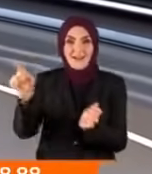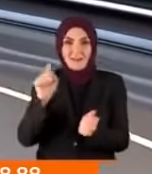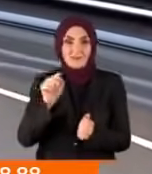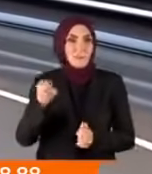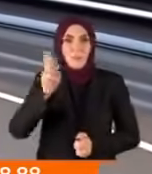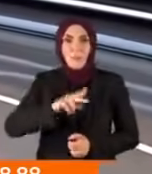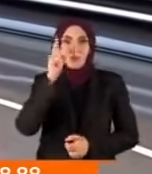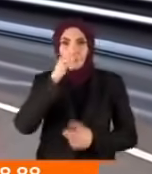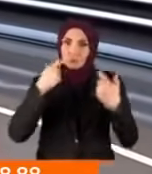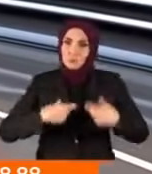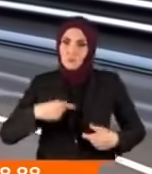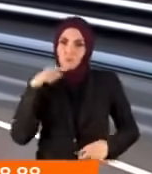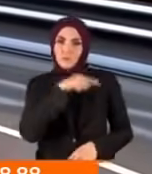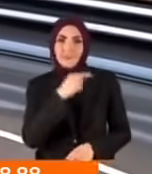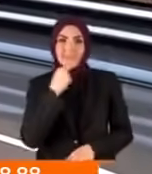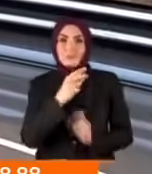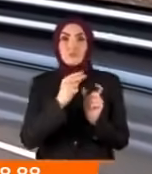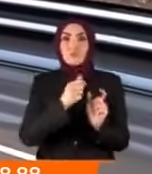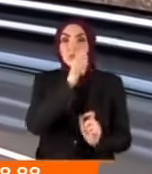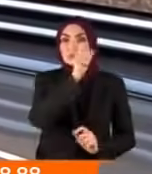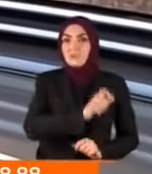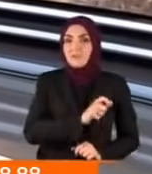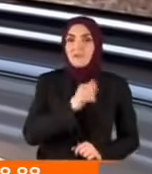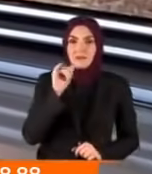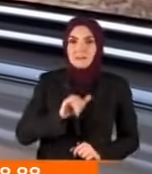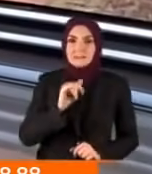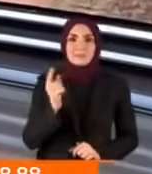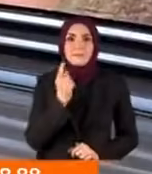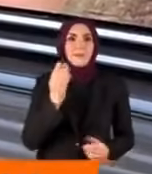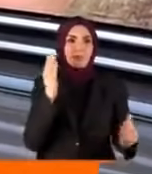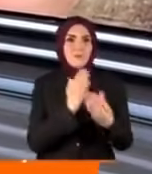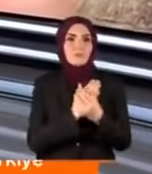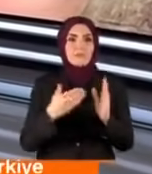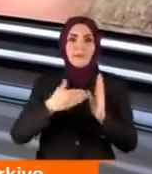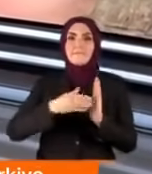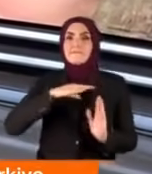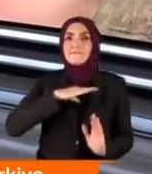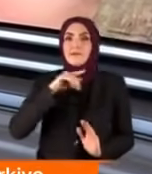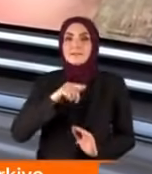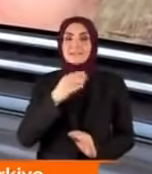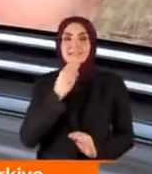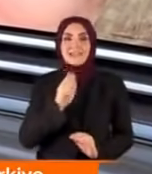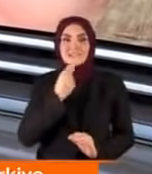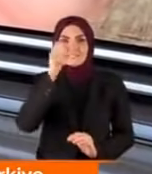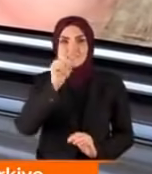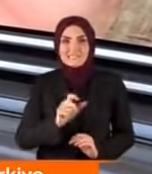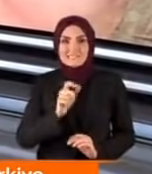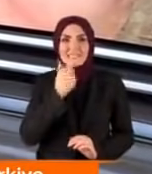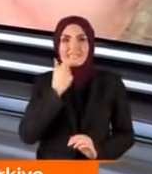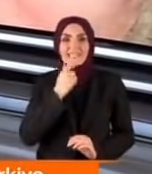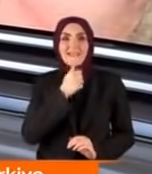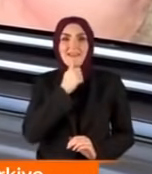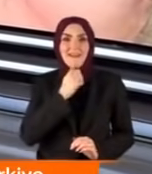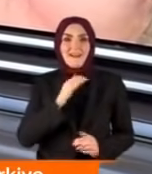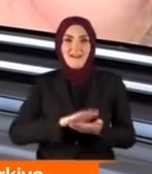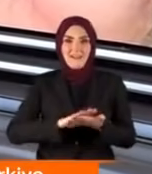Ümitcan Uygun'la ilgili çok çarpıcı bir iddia daha adli dosyaya girdi. Genç kızın eski ev arkadaşı Ümitcan Uygun'un Aleyna'yı zorla